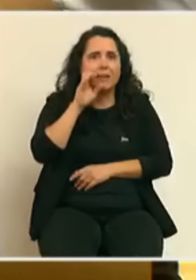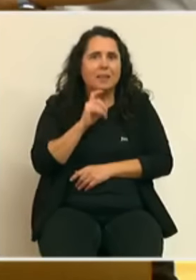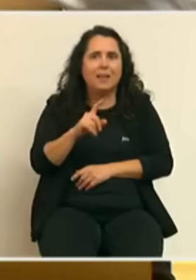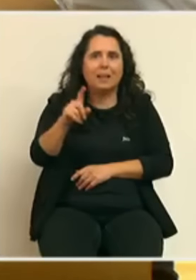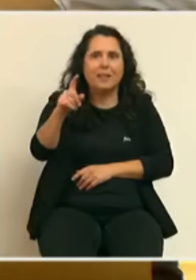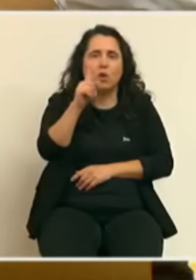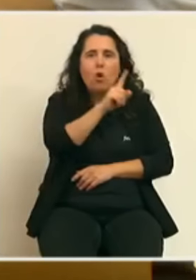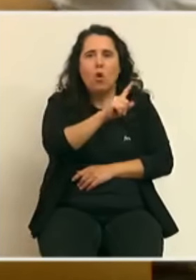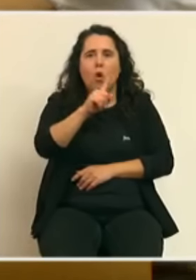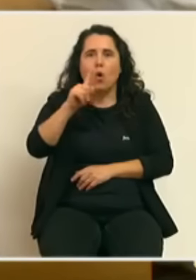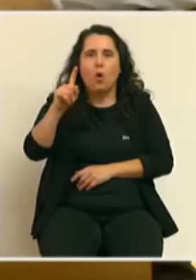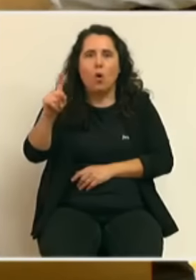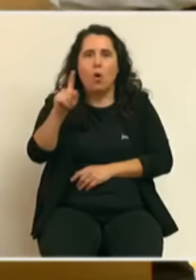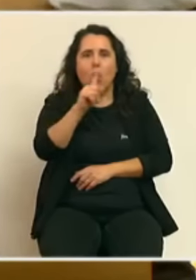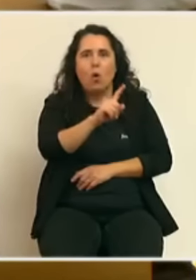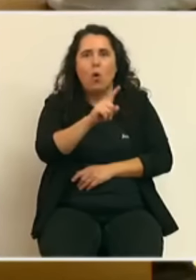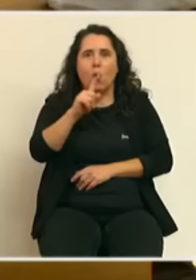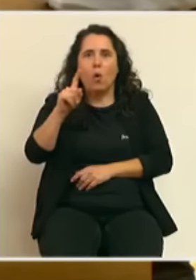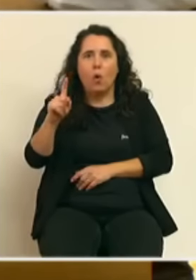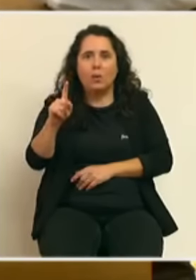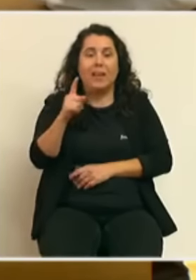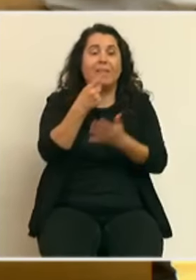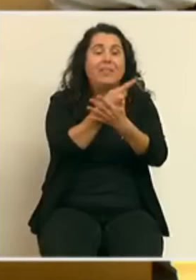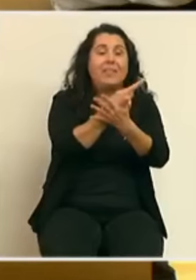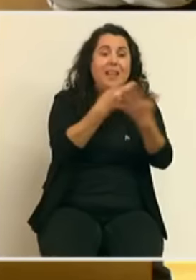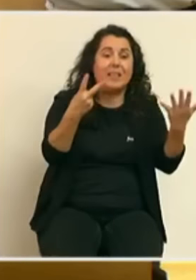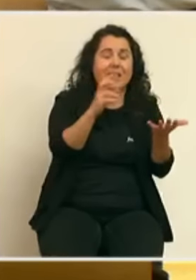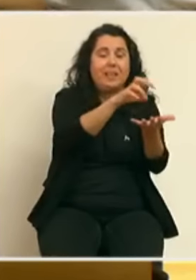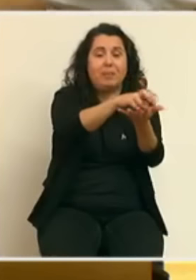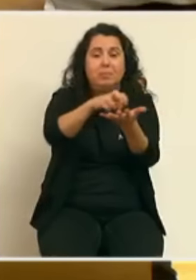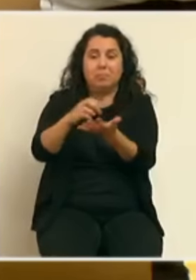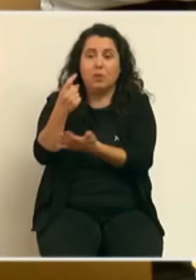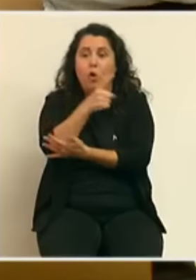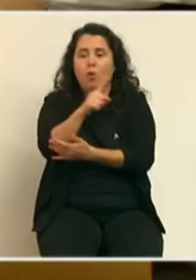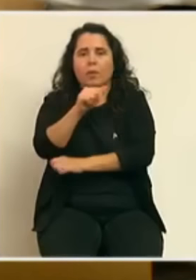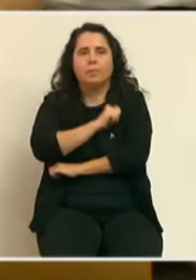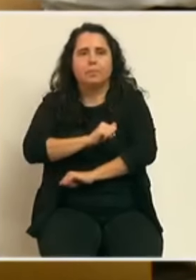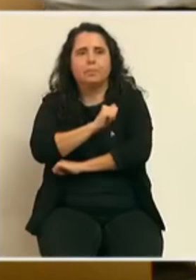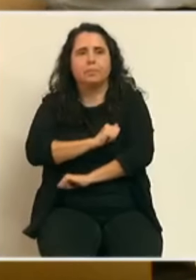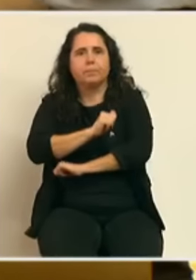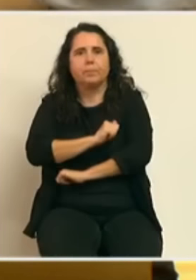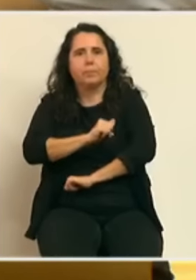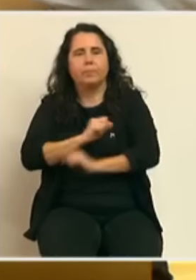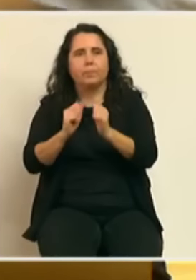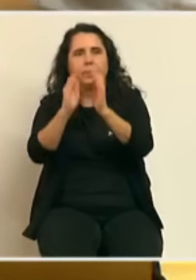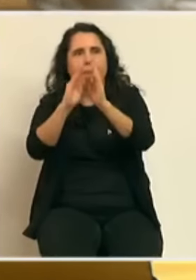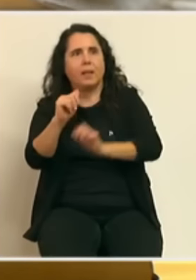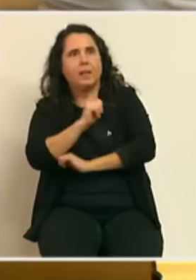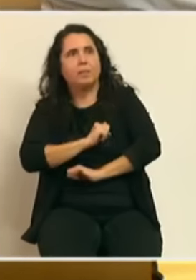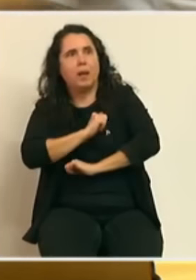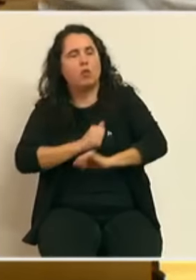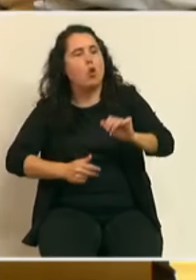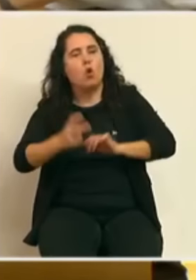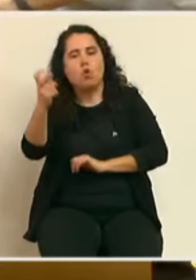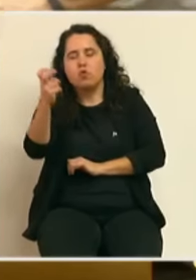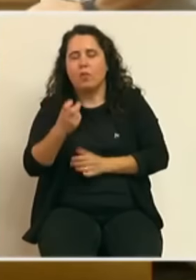11 de les 17 dotacions en els seus parcs sense eixir